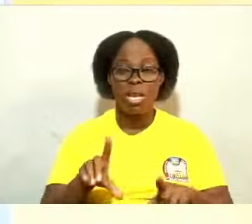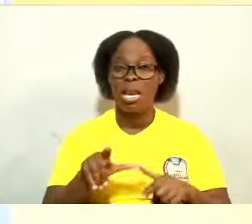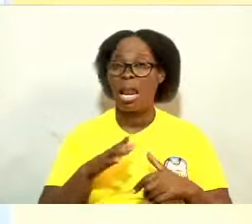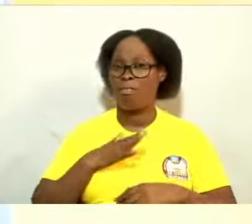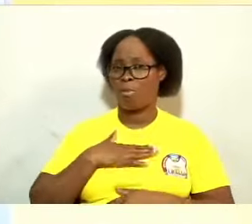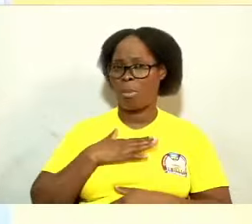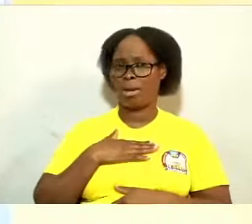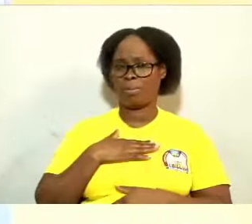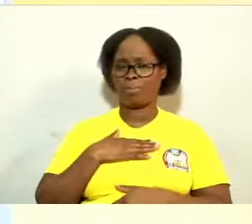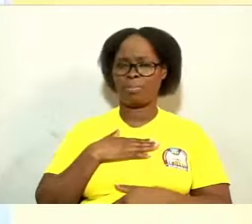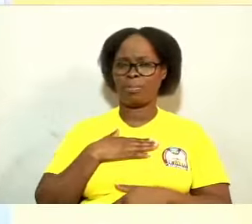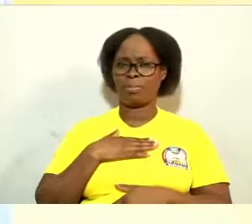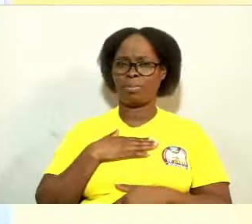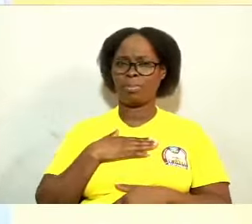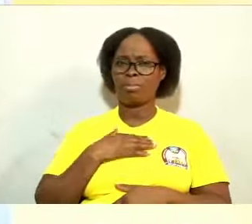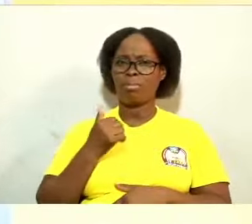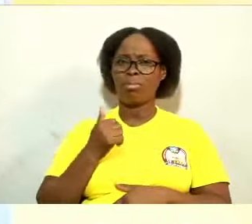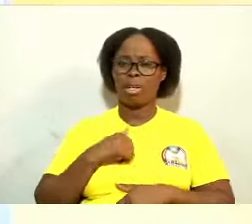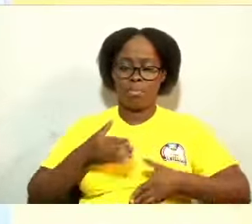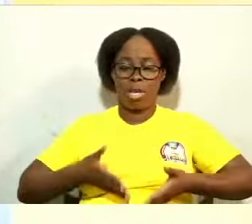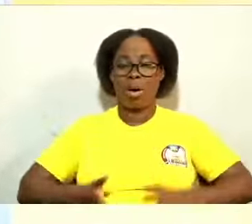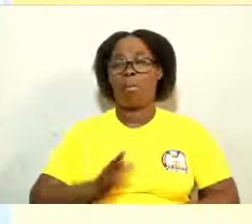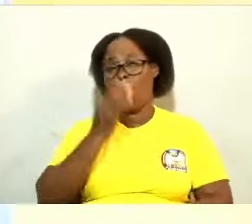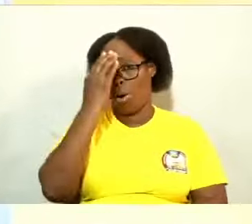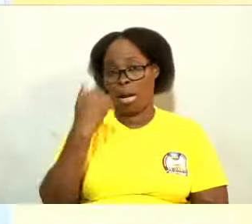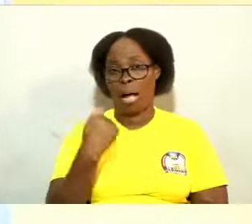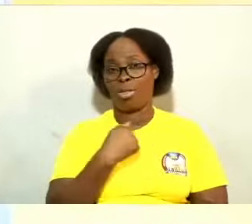yangu nilizaliwa Mkatoliki.